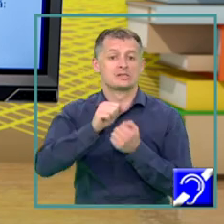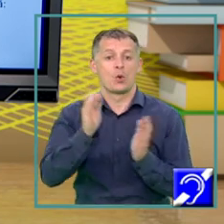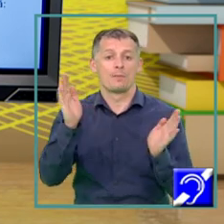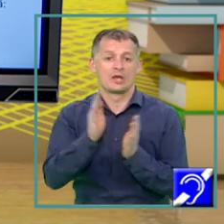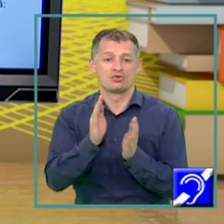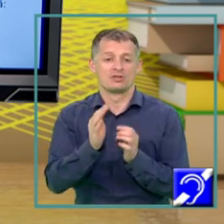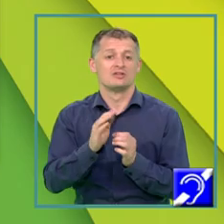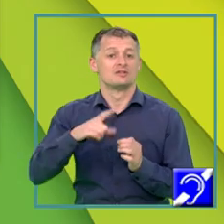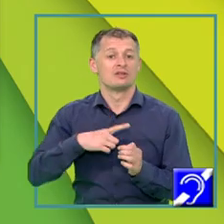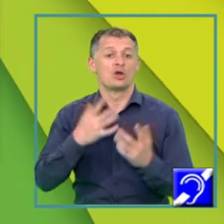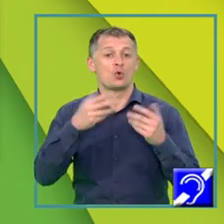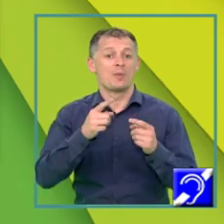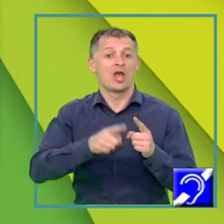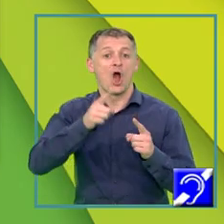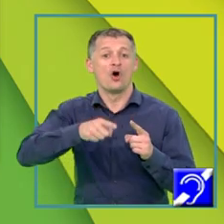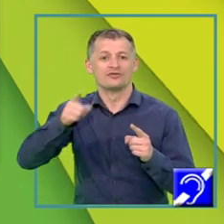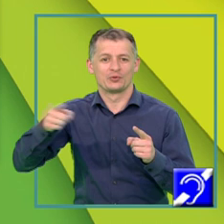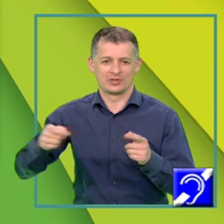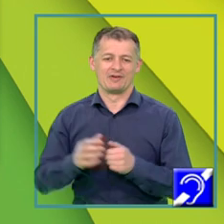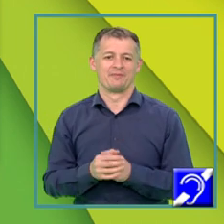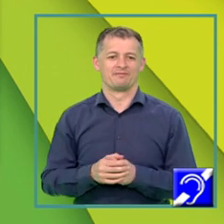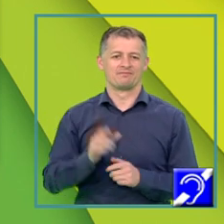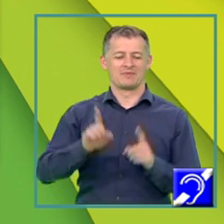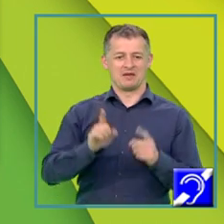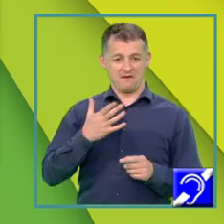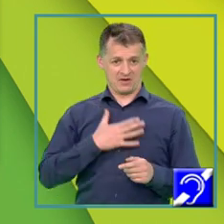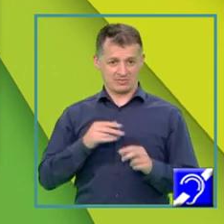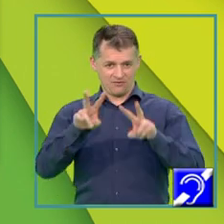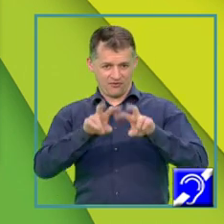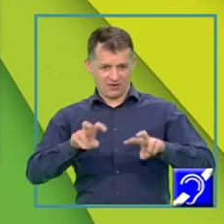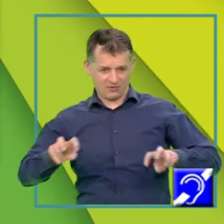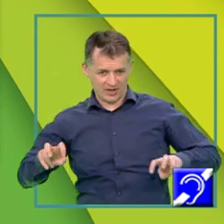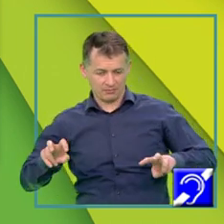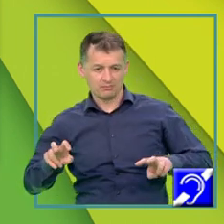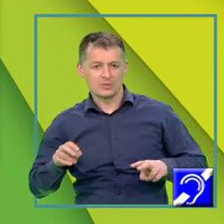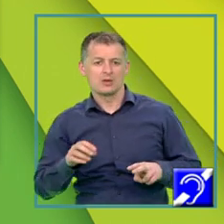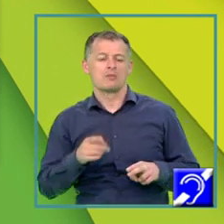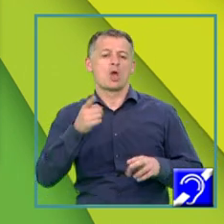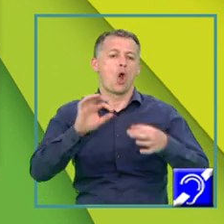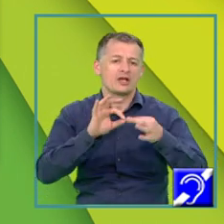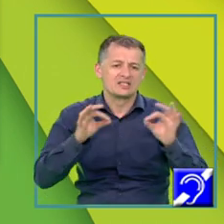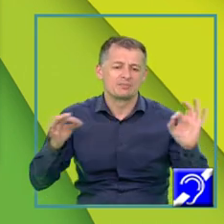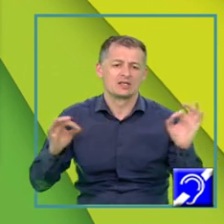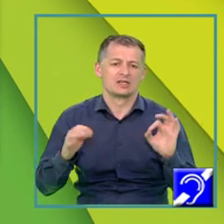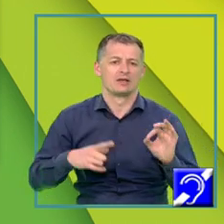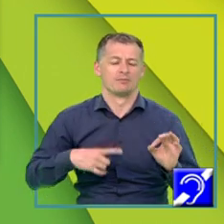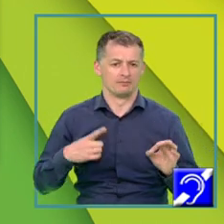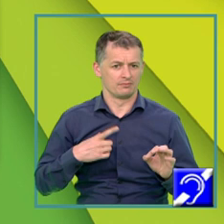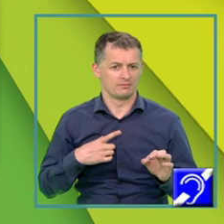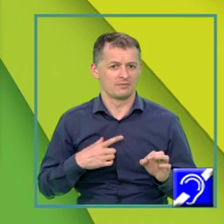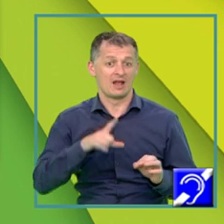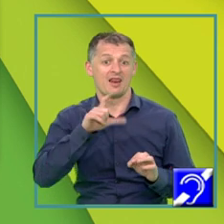numere consecutive Spre exemplu dacă vrem să verificăm că o expresie este litera